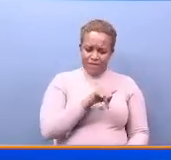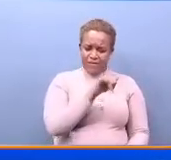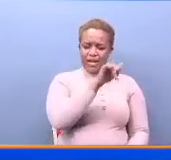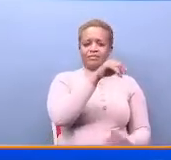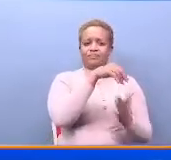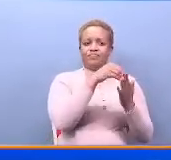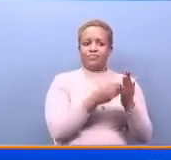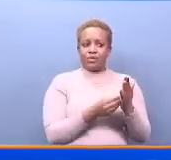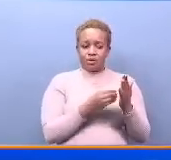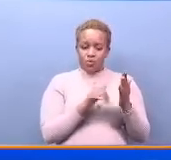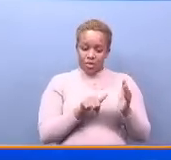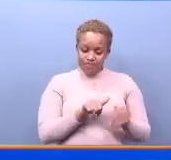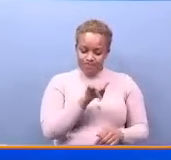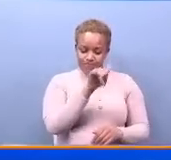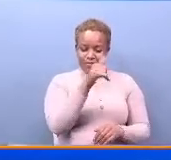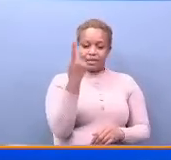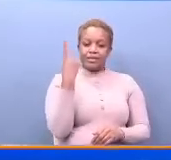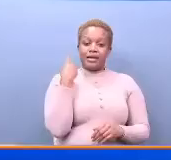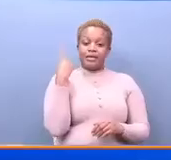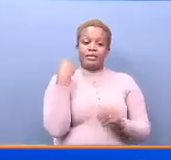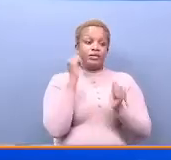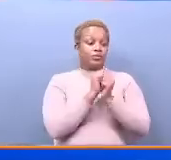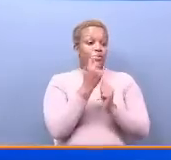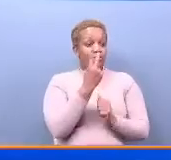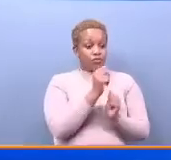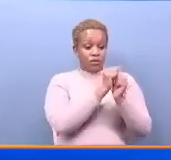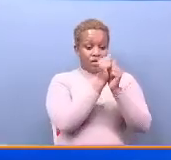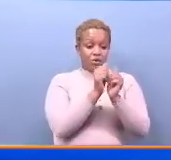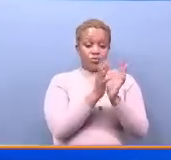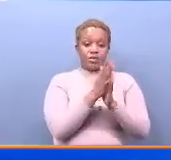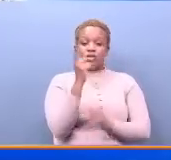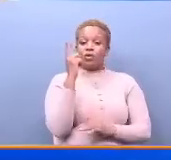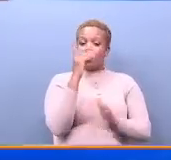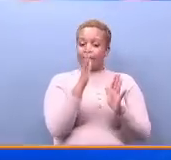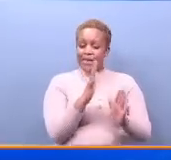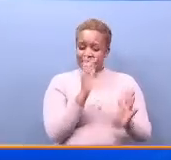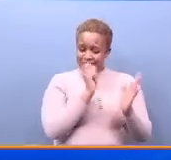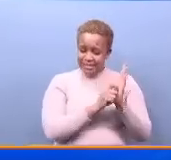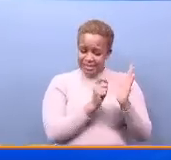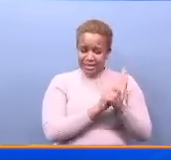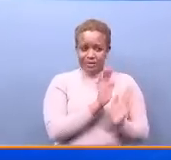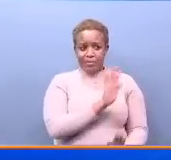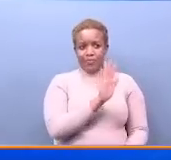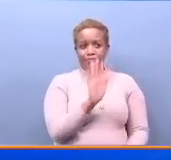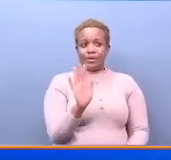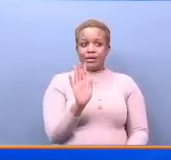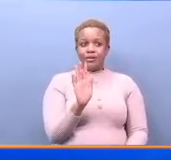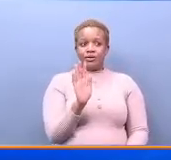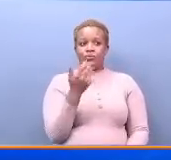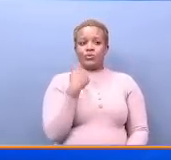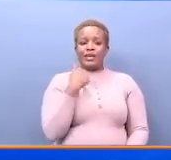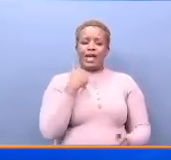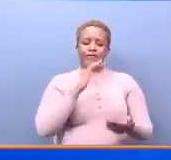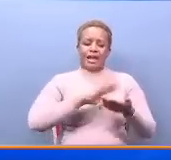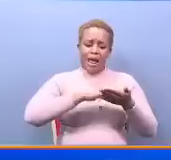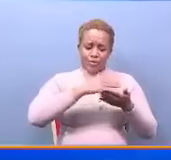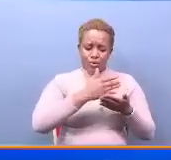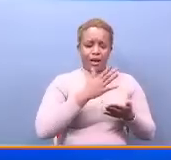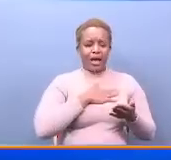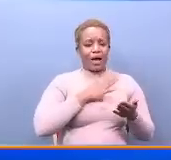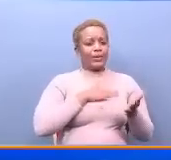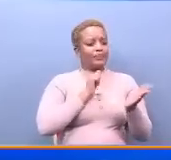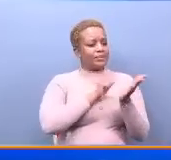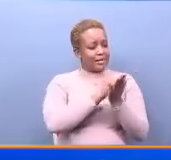Tukatoka hapa tarehe 12. Sote mimi utaambia na timu yangu ya maloya wote na makarani wao wote na tunakuwa na malaptop zetu na